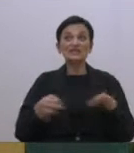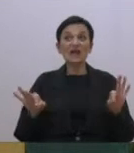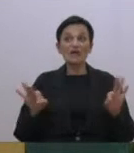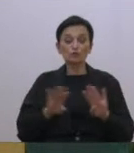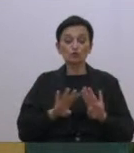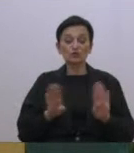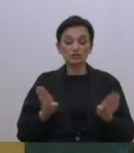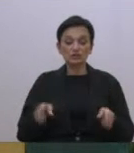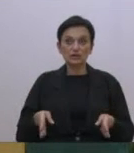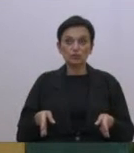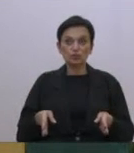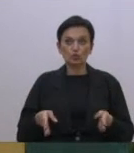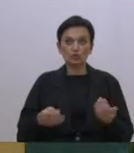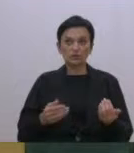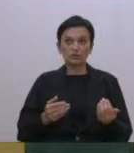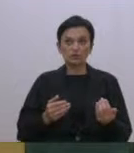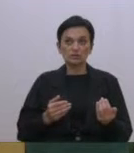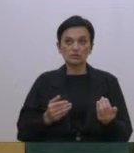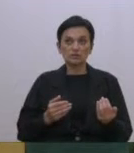ტრიბუნის.